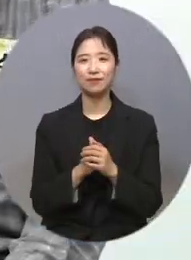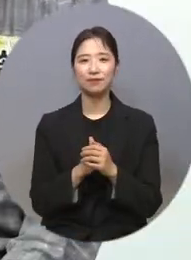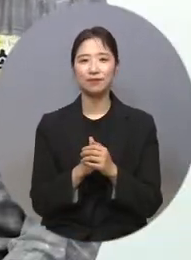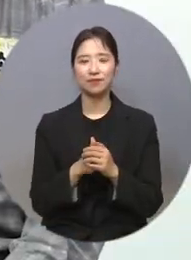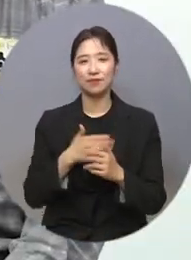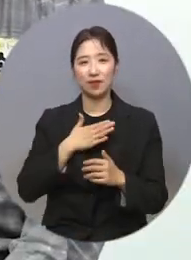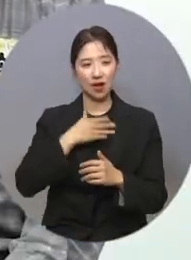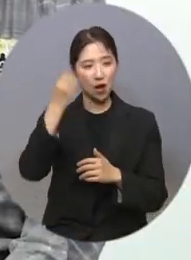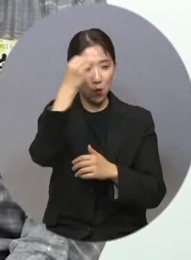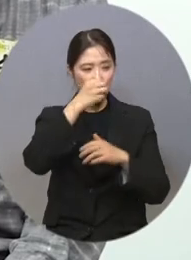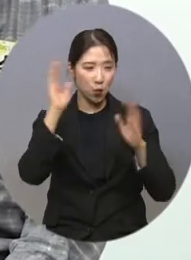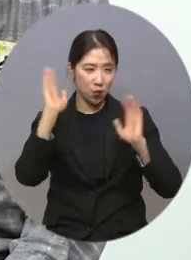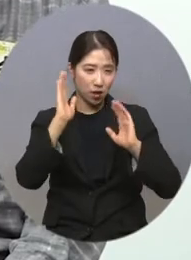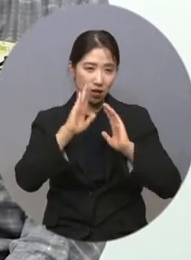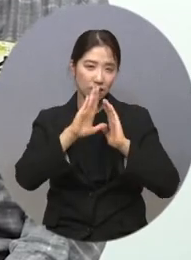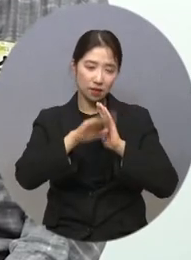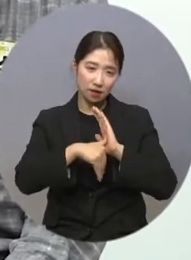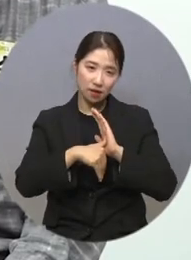저 고등학생 때 제가